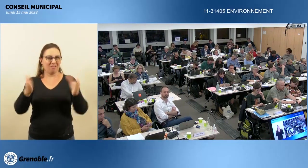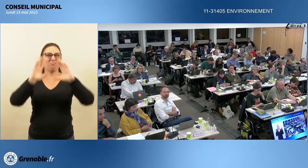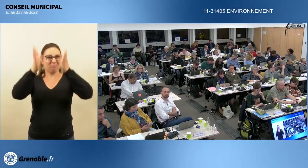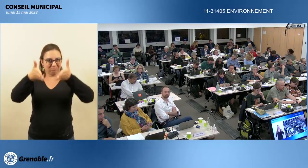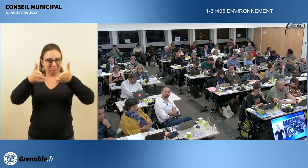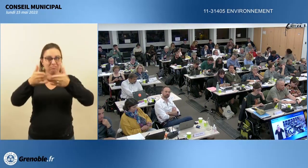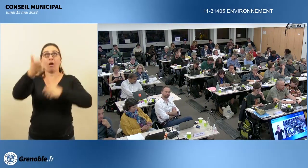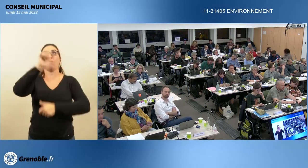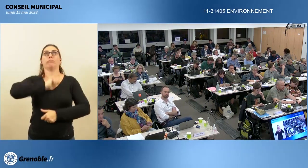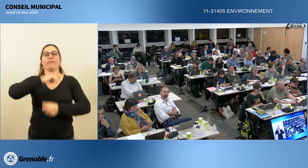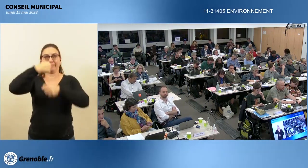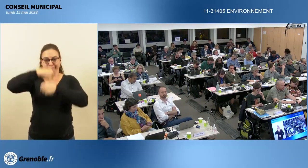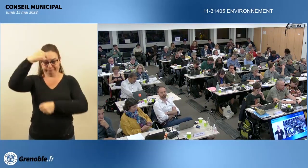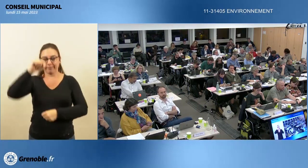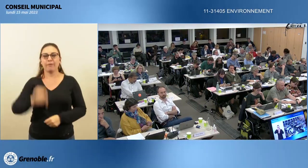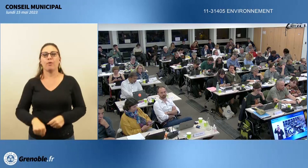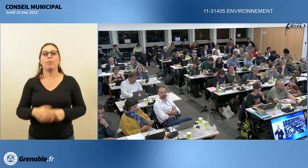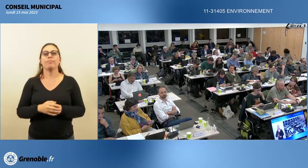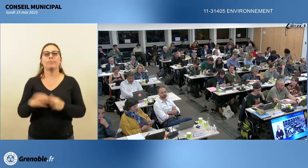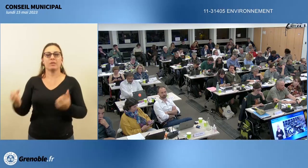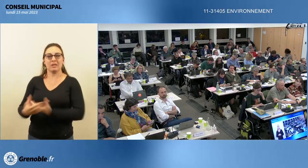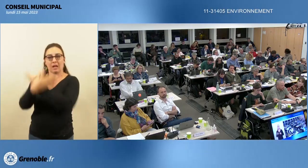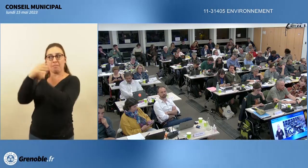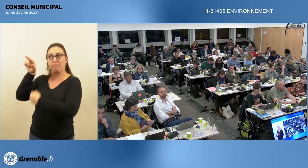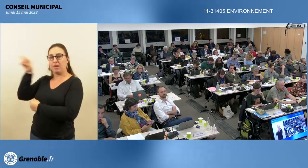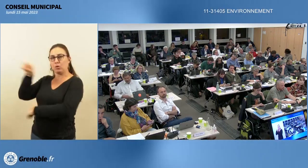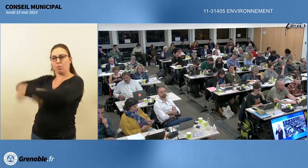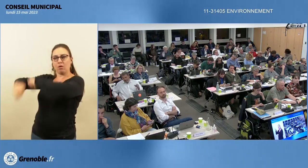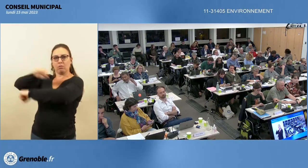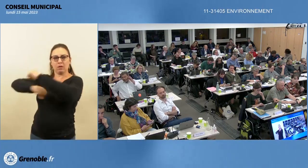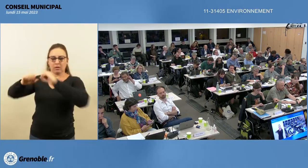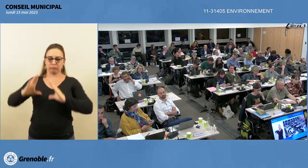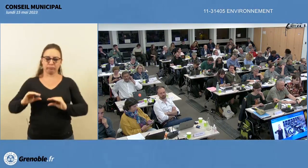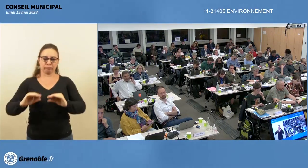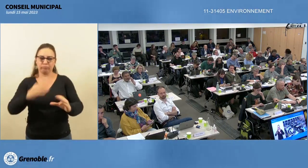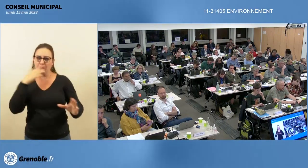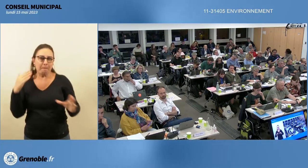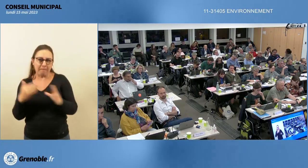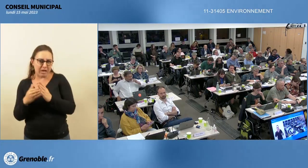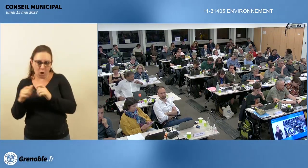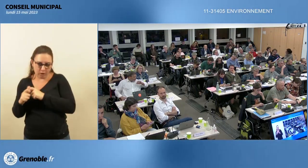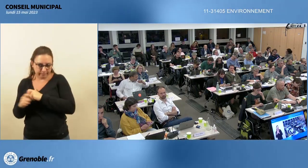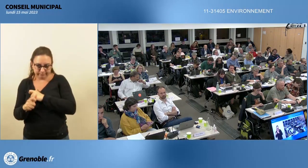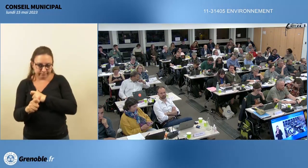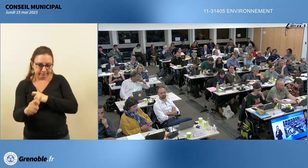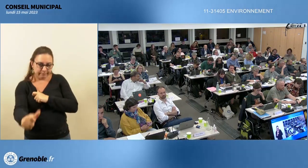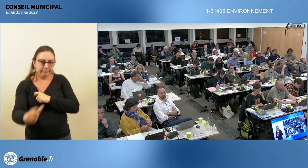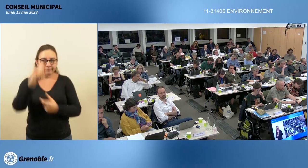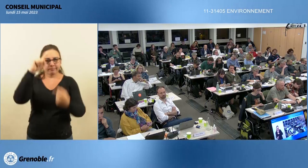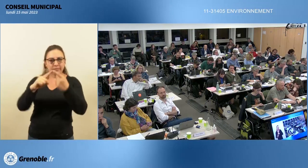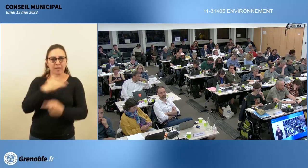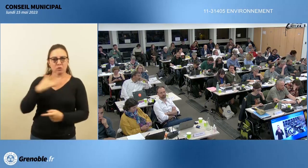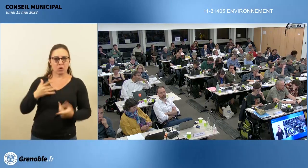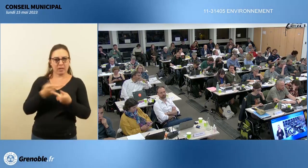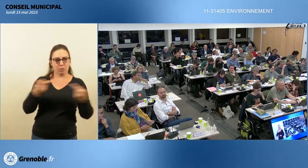décision s'impose à notre territoire et demande à la métropole d'organiser ce dispositif du mieux possible afin de répondre à des enjeux de santé publique